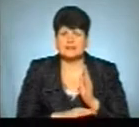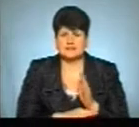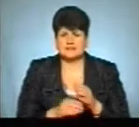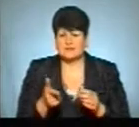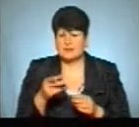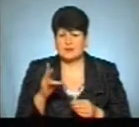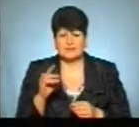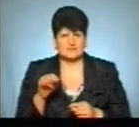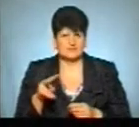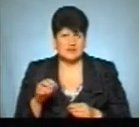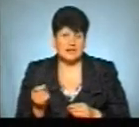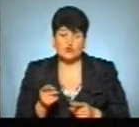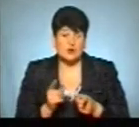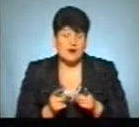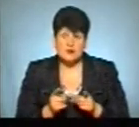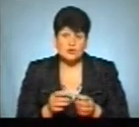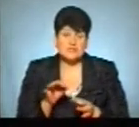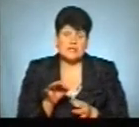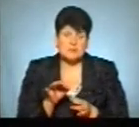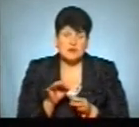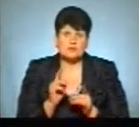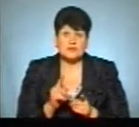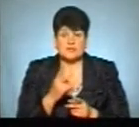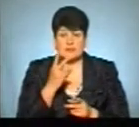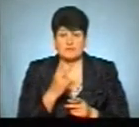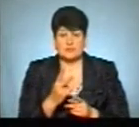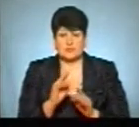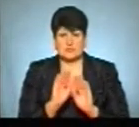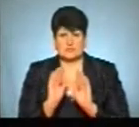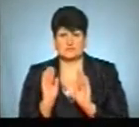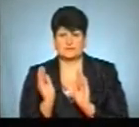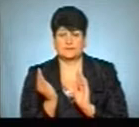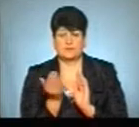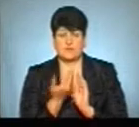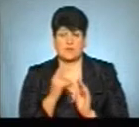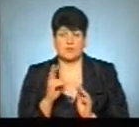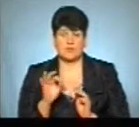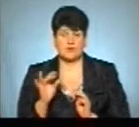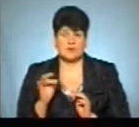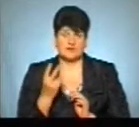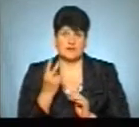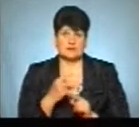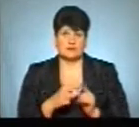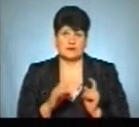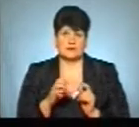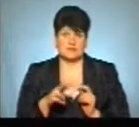дерево реально трималося тільки на зовнішньому шарі деревини, це буквально 2-2,5 сантиметри і